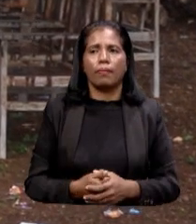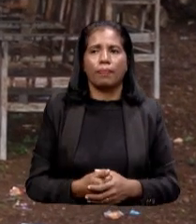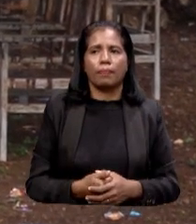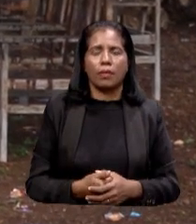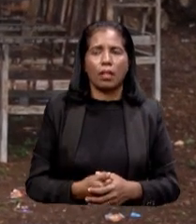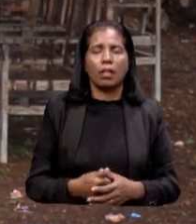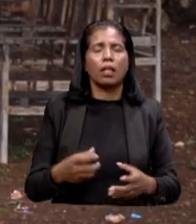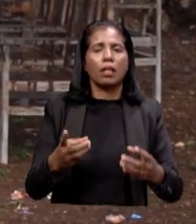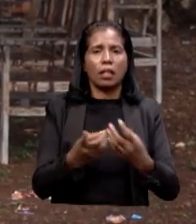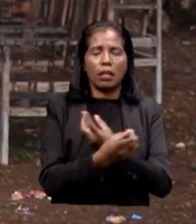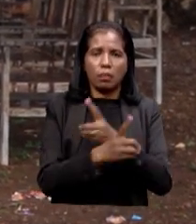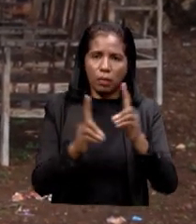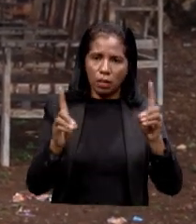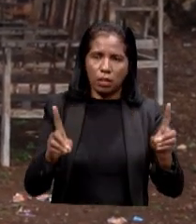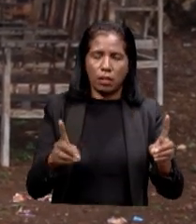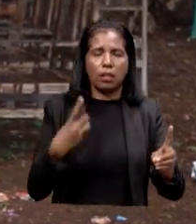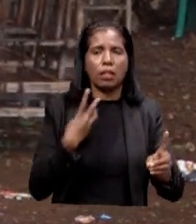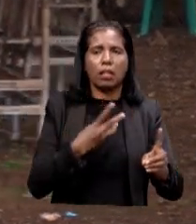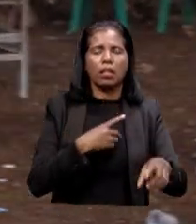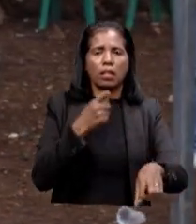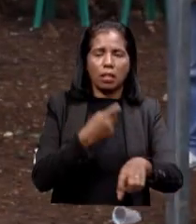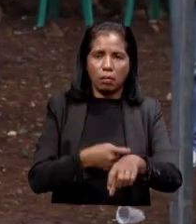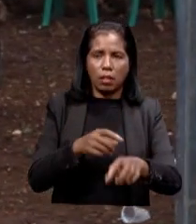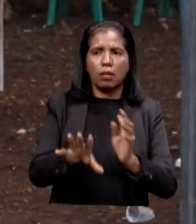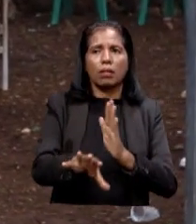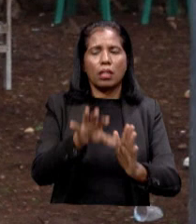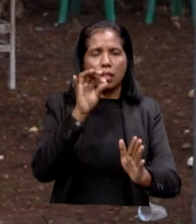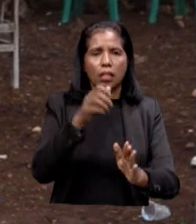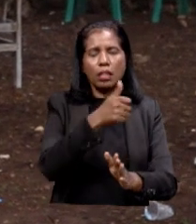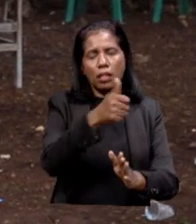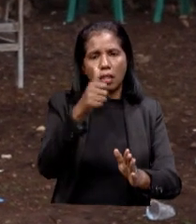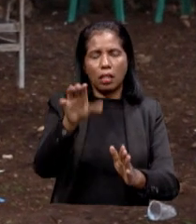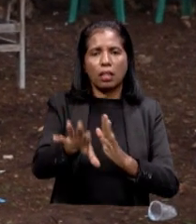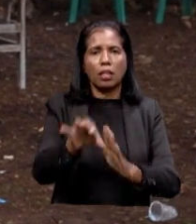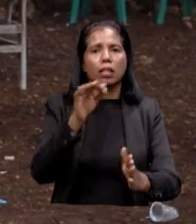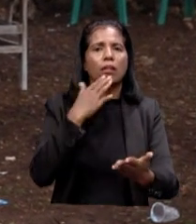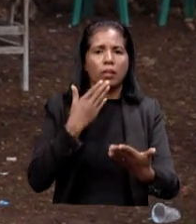Demokrasia makalene, to na tempo atu hili, itida hili. Ini yang fiar.